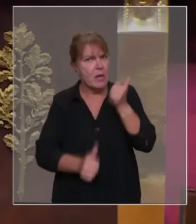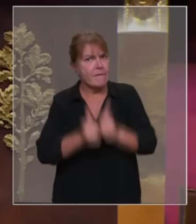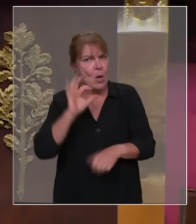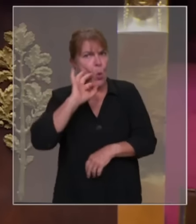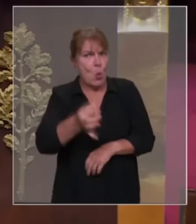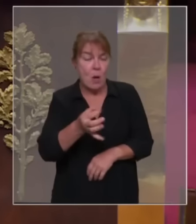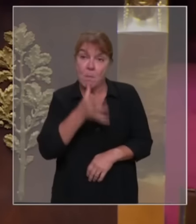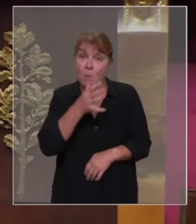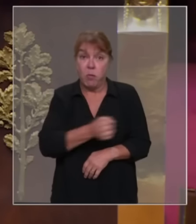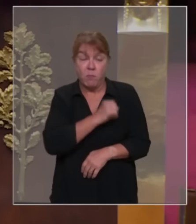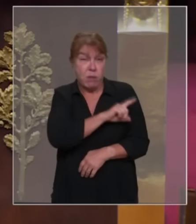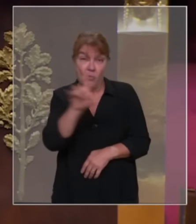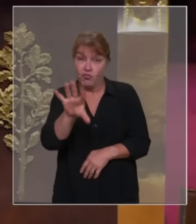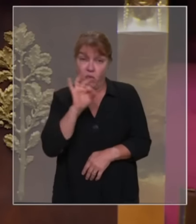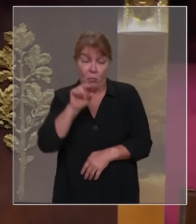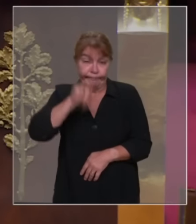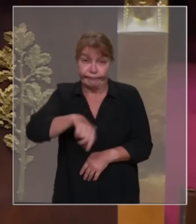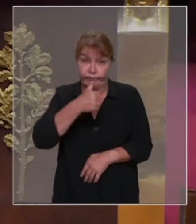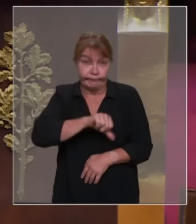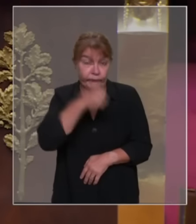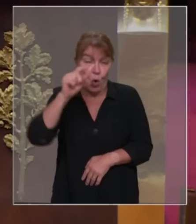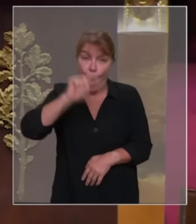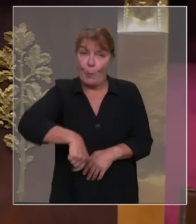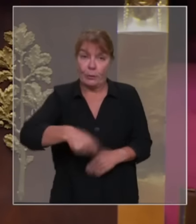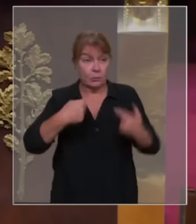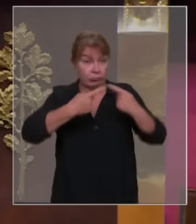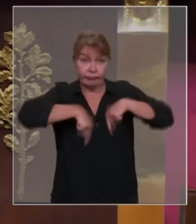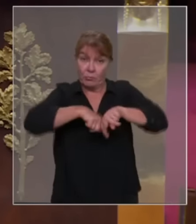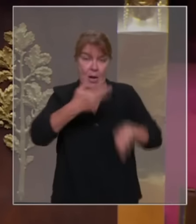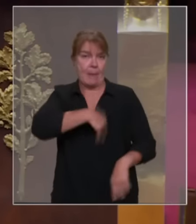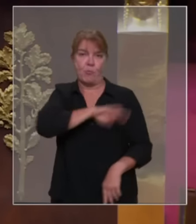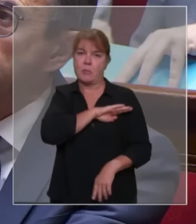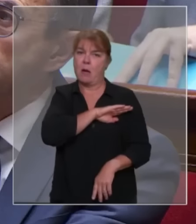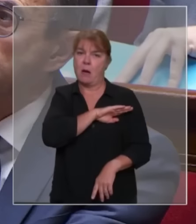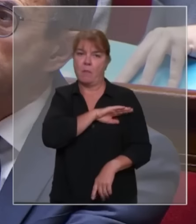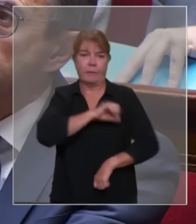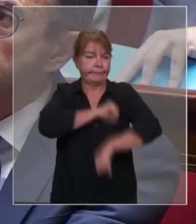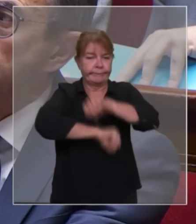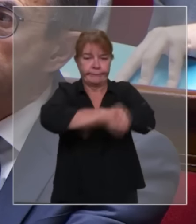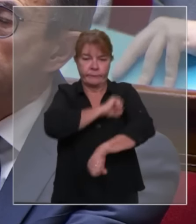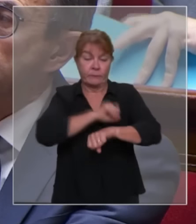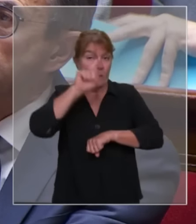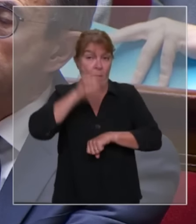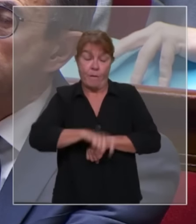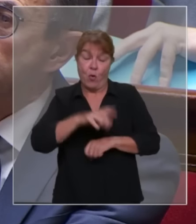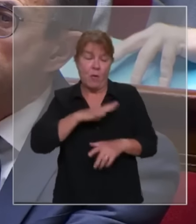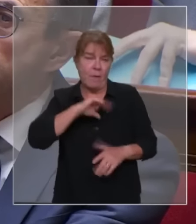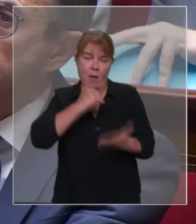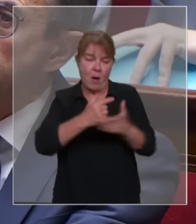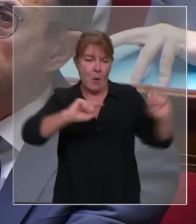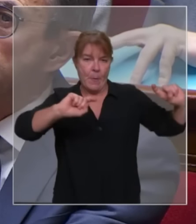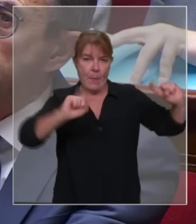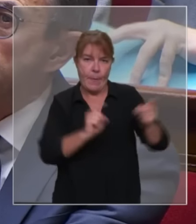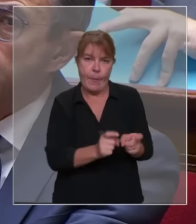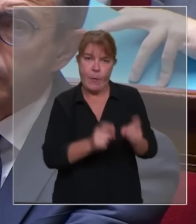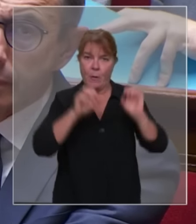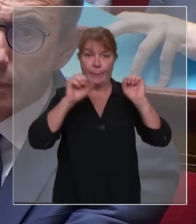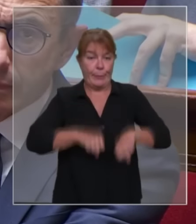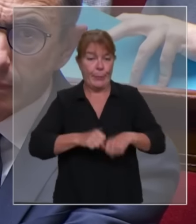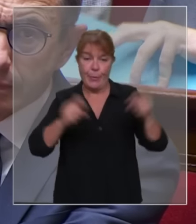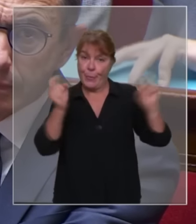n'avons pas le choix. Notre responsabilité, c'est d'alléger le fardeau et de retrouver des marges de